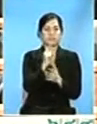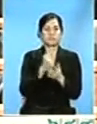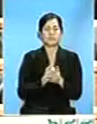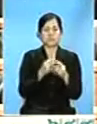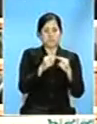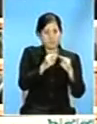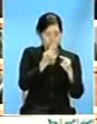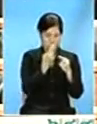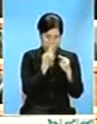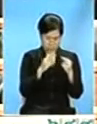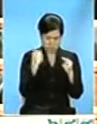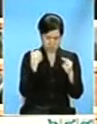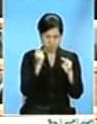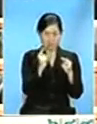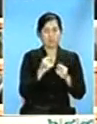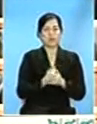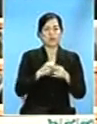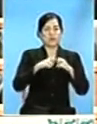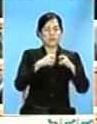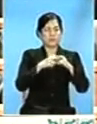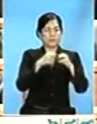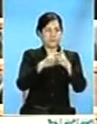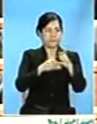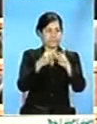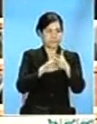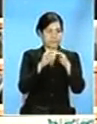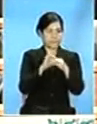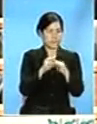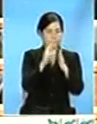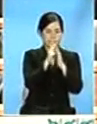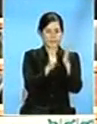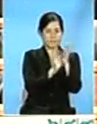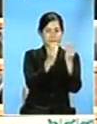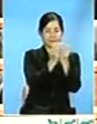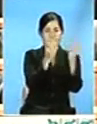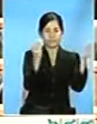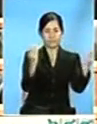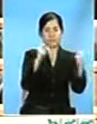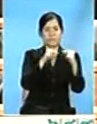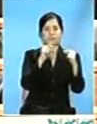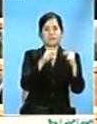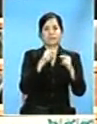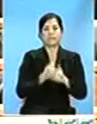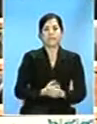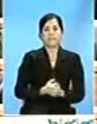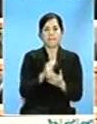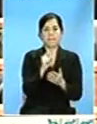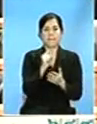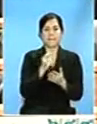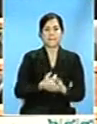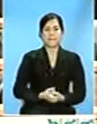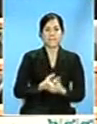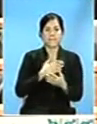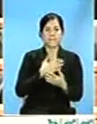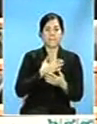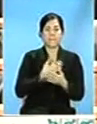าปัญหาและอุปสรรคของการใช้รัฐธรรมนูญฉบับนี้นะครับอย่างไรก็ตามนะครับผมก็